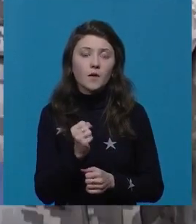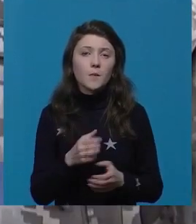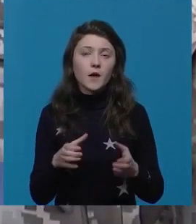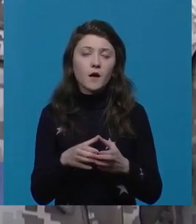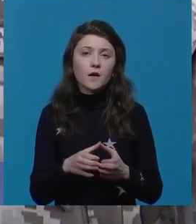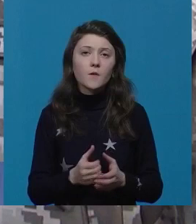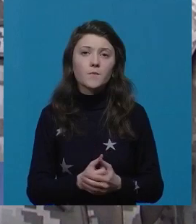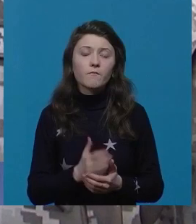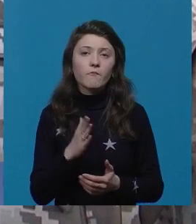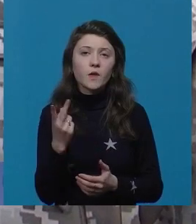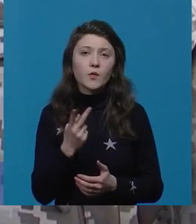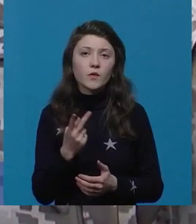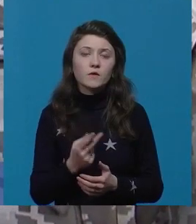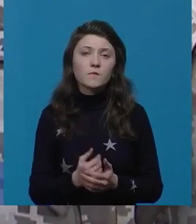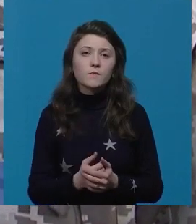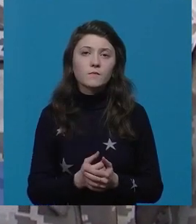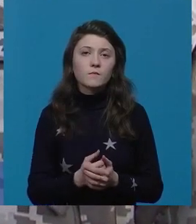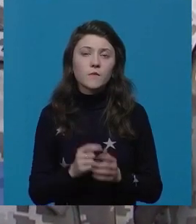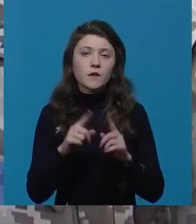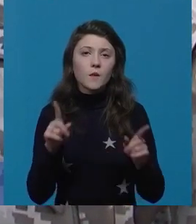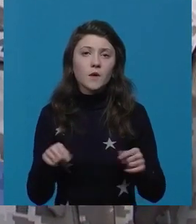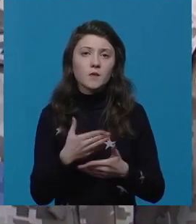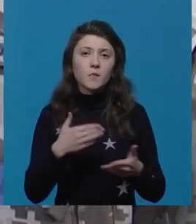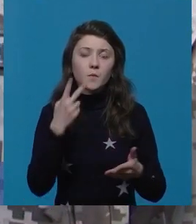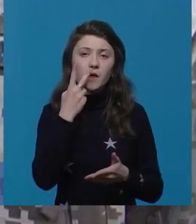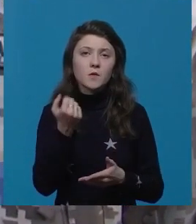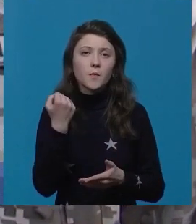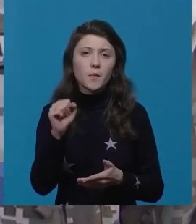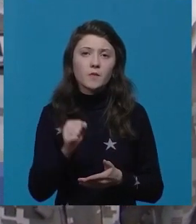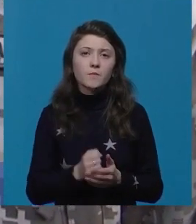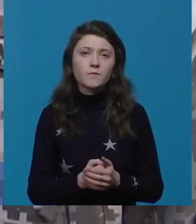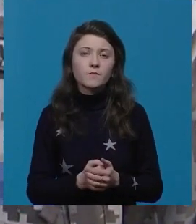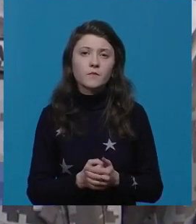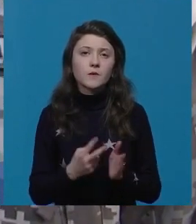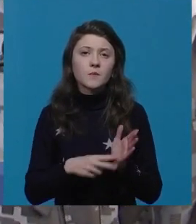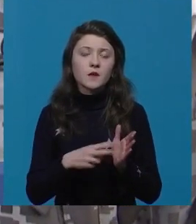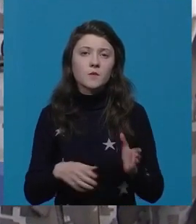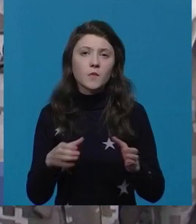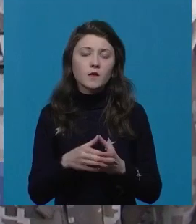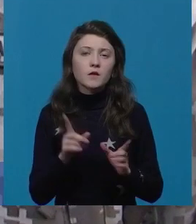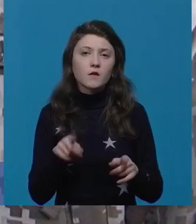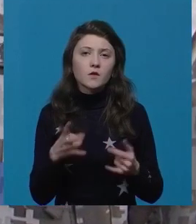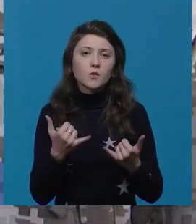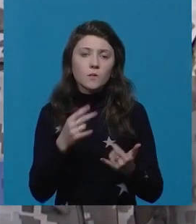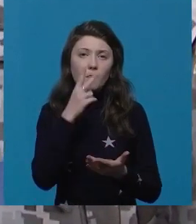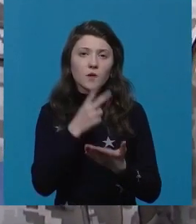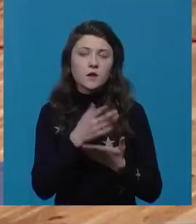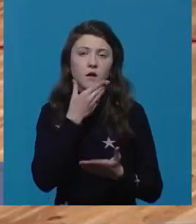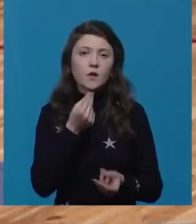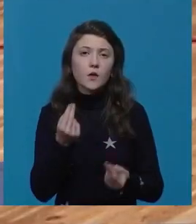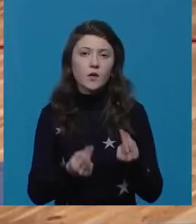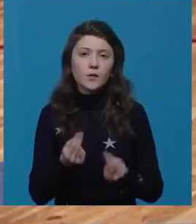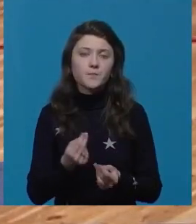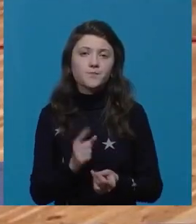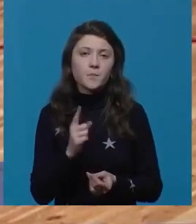В 2-й таблиці у нас ми бачимо перемогу 80-ї бригади. Також у нас сьогодні показала гарну гру. Перша